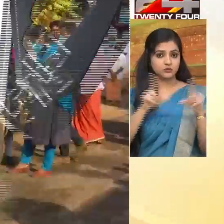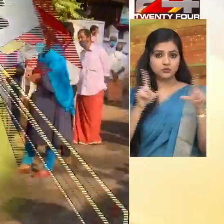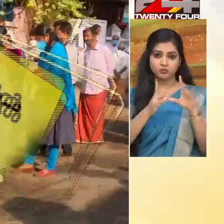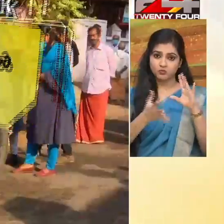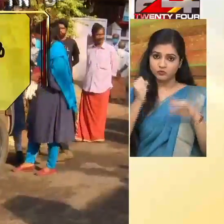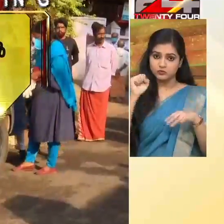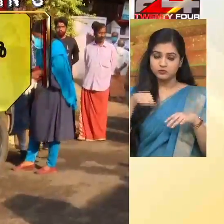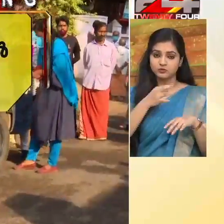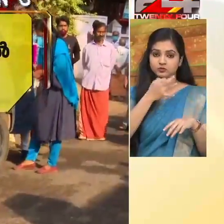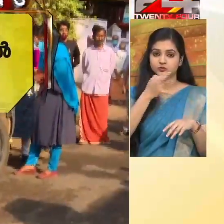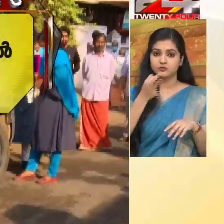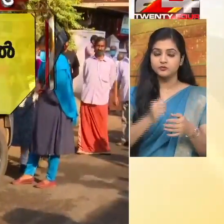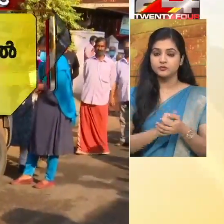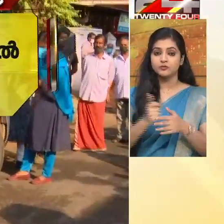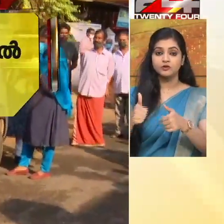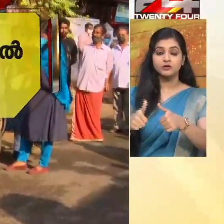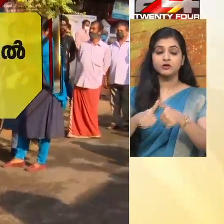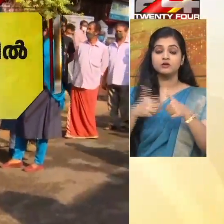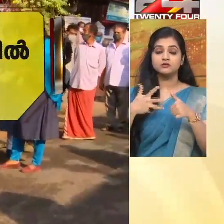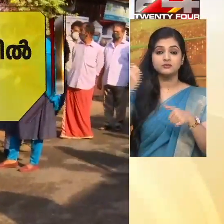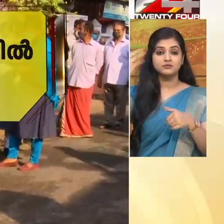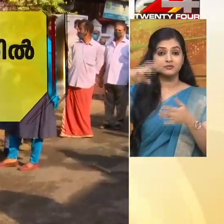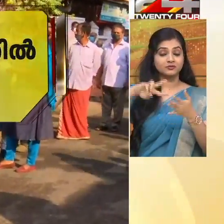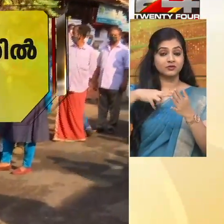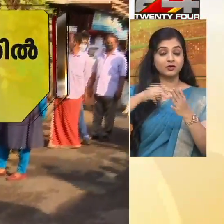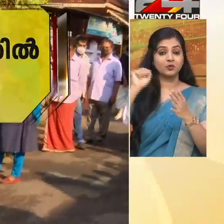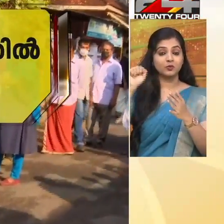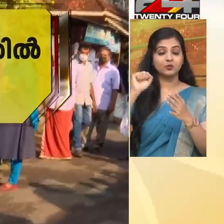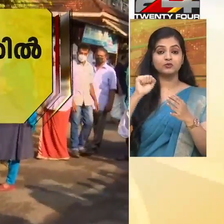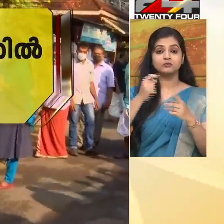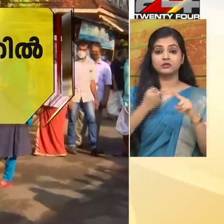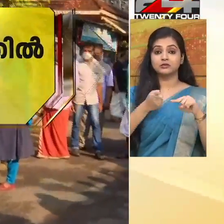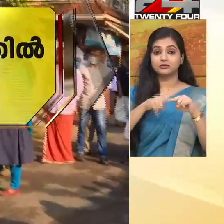വ്യക്തമായിരിക്കുന്നത്? നിലവിൽ ഈ ഇലക്ട്രിക്കൽ ഇൻസ്പെക്ടറേറ്റിന്റെ